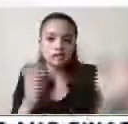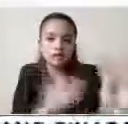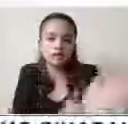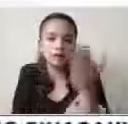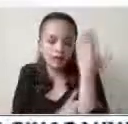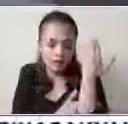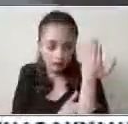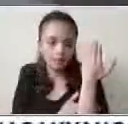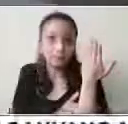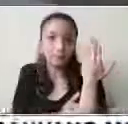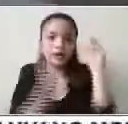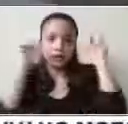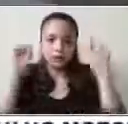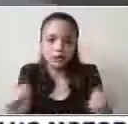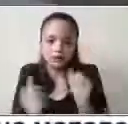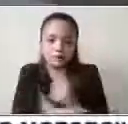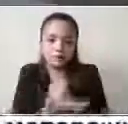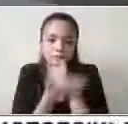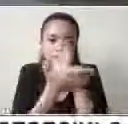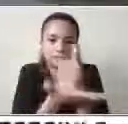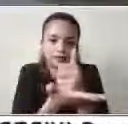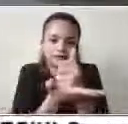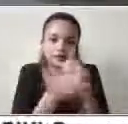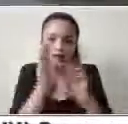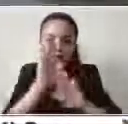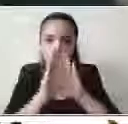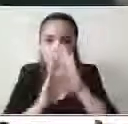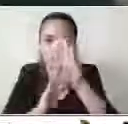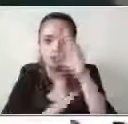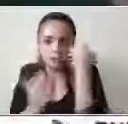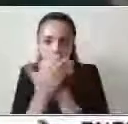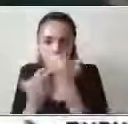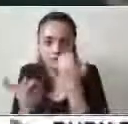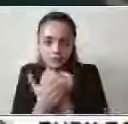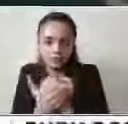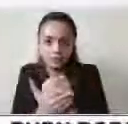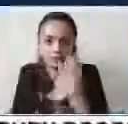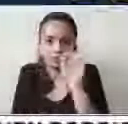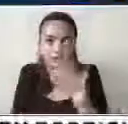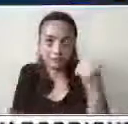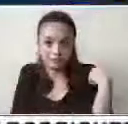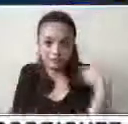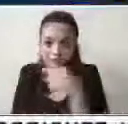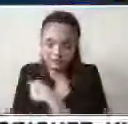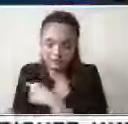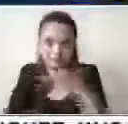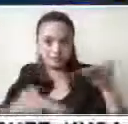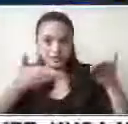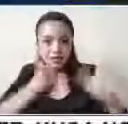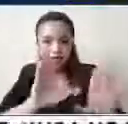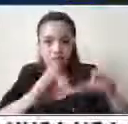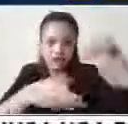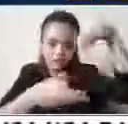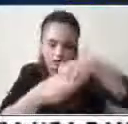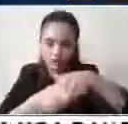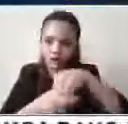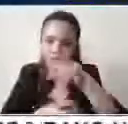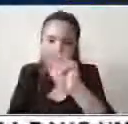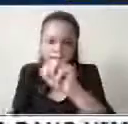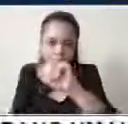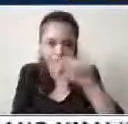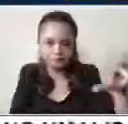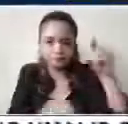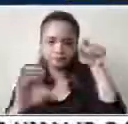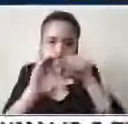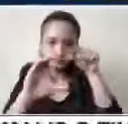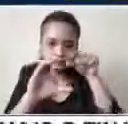allowed out or not. Nauna nang sinabi ng DOH na pinag-aaralan na nila ito. Bukas po ang ating gobyerno para